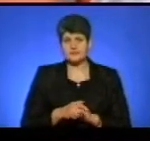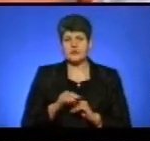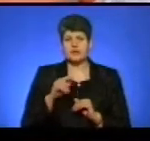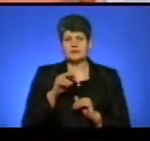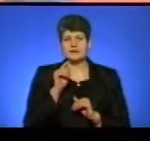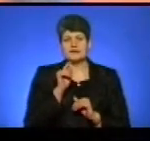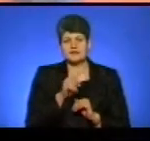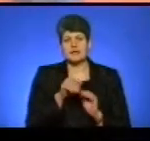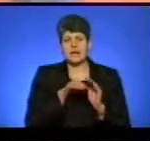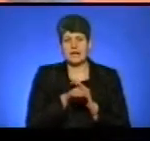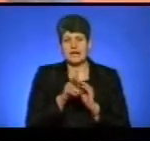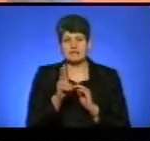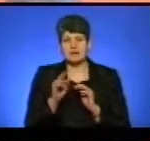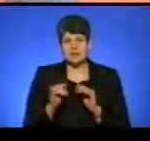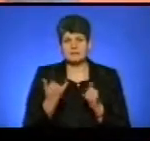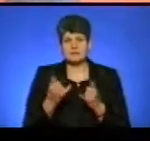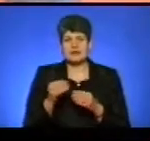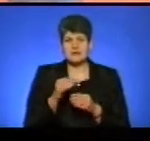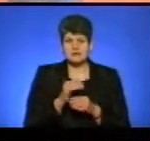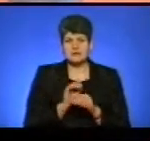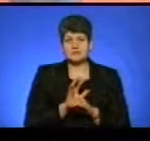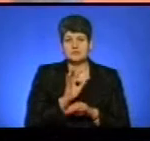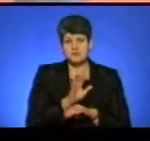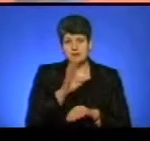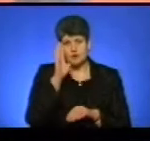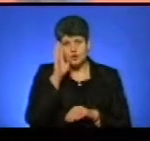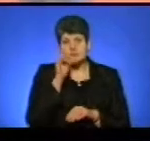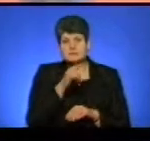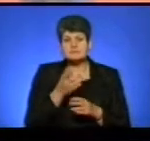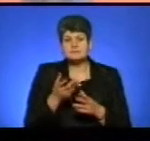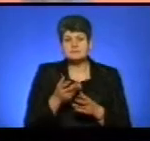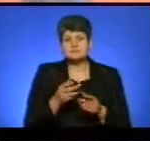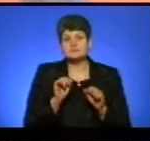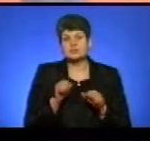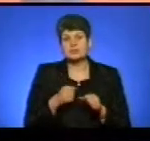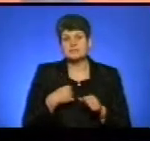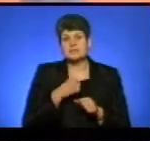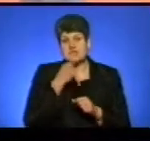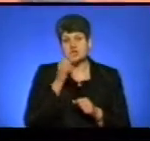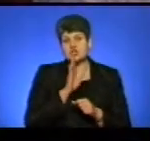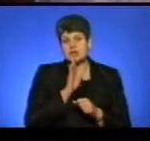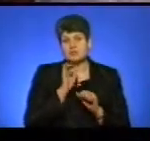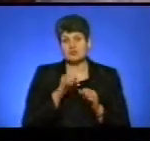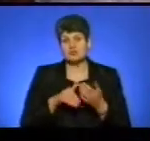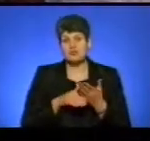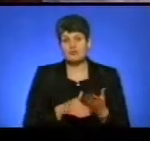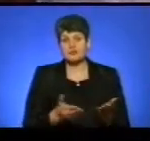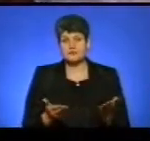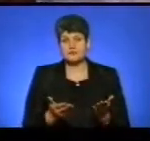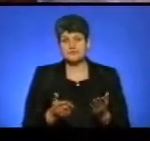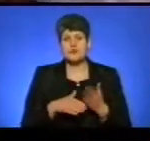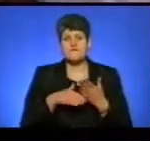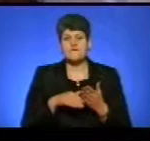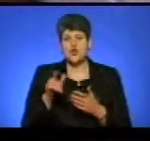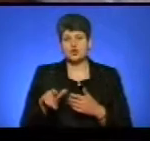ті Криївки. А ми тепер ліпимо і посилаємо тим хлопцям, хоч тим ми, старші такі жінки, поможемо. Волонтер «Бункеру С»